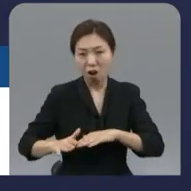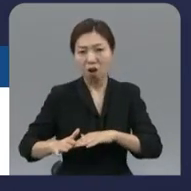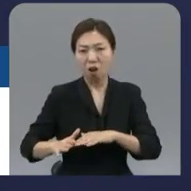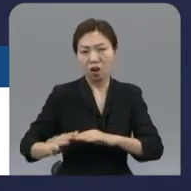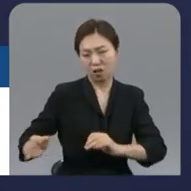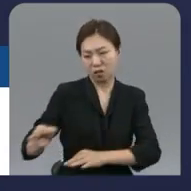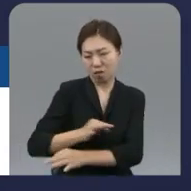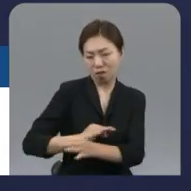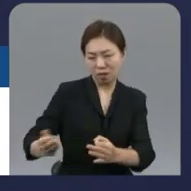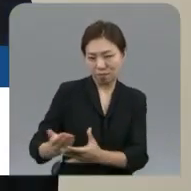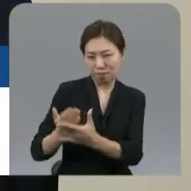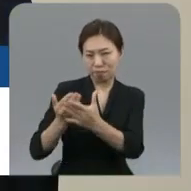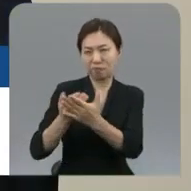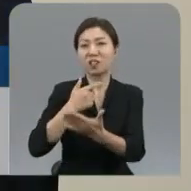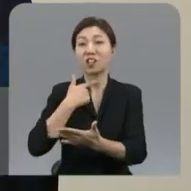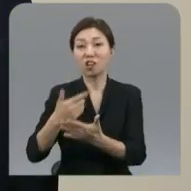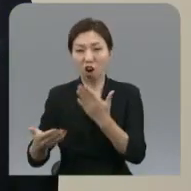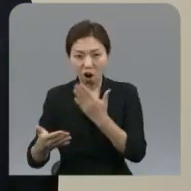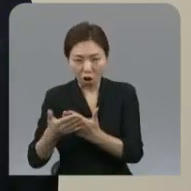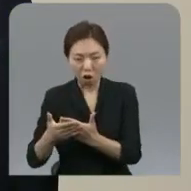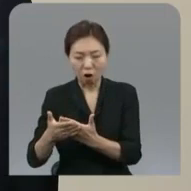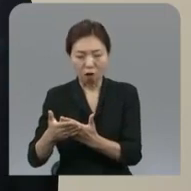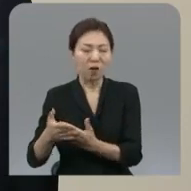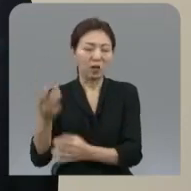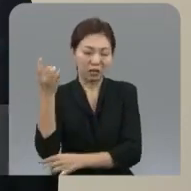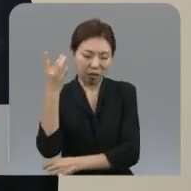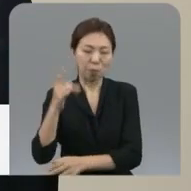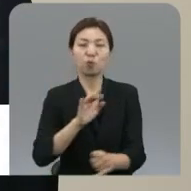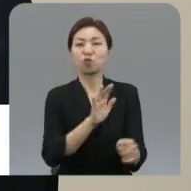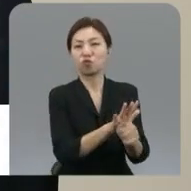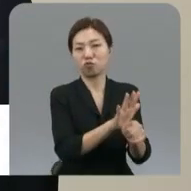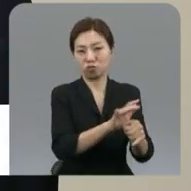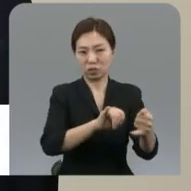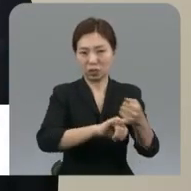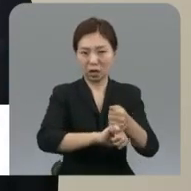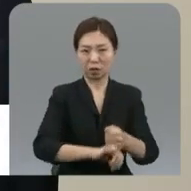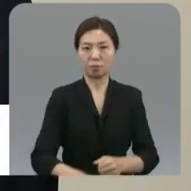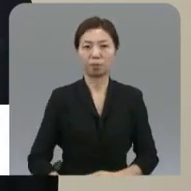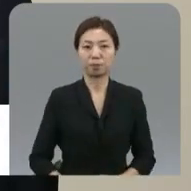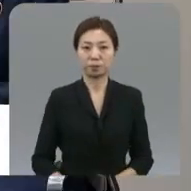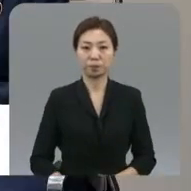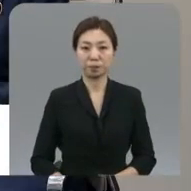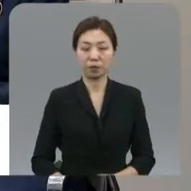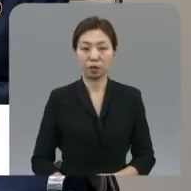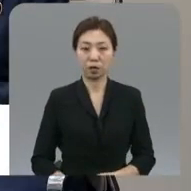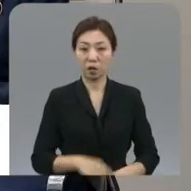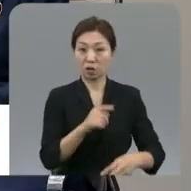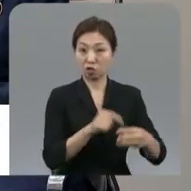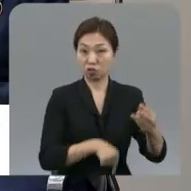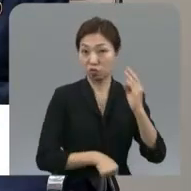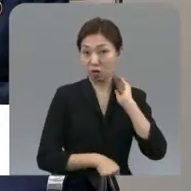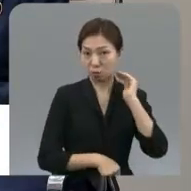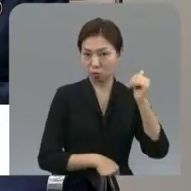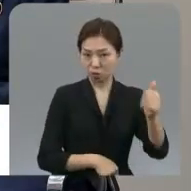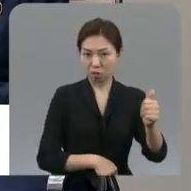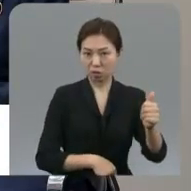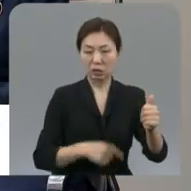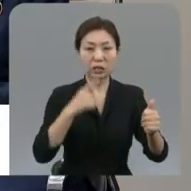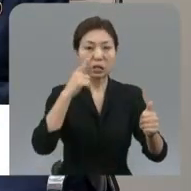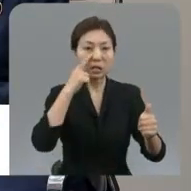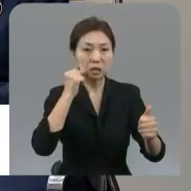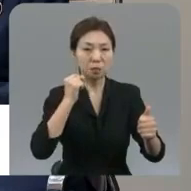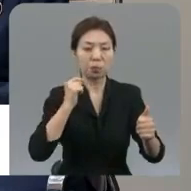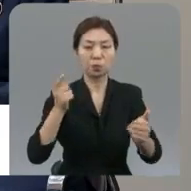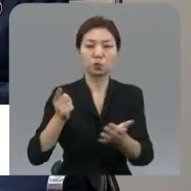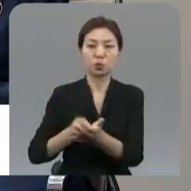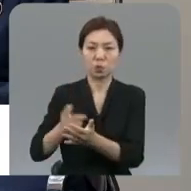常援助规模的2倍以上，也是为了今后参与重建事业奠定基础。总统室经济首席秘书崔